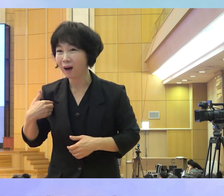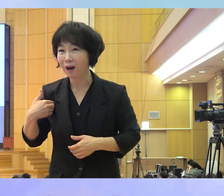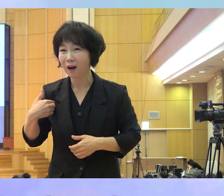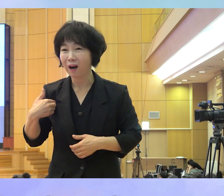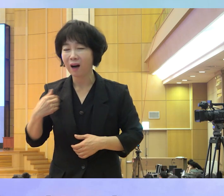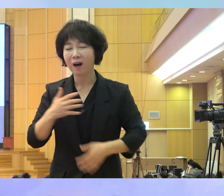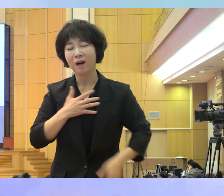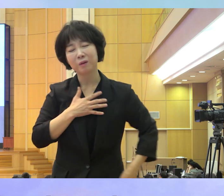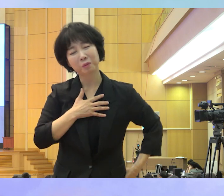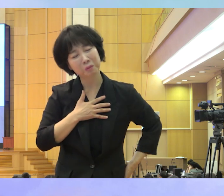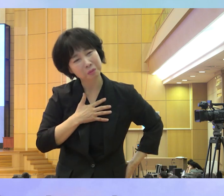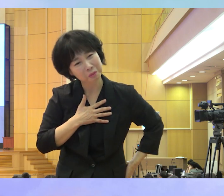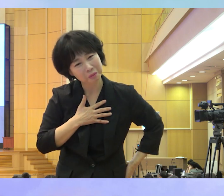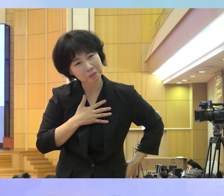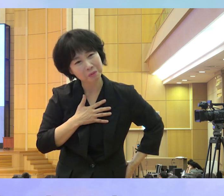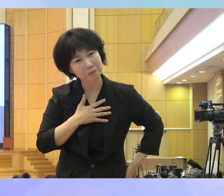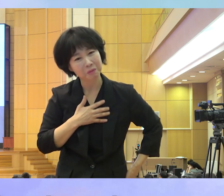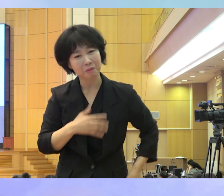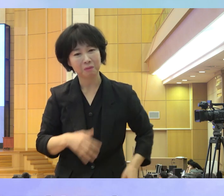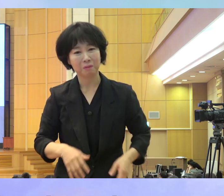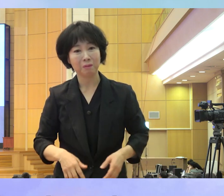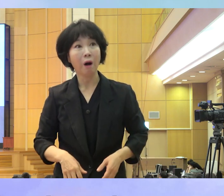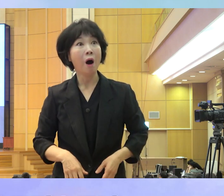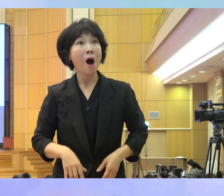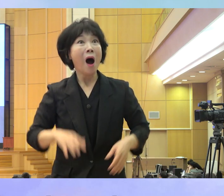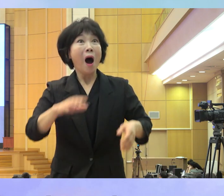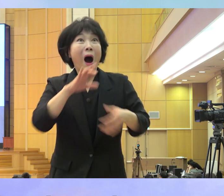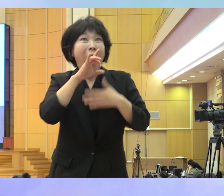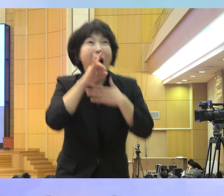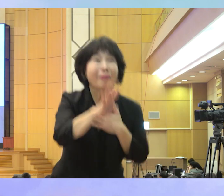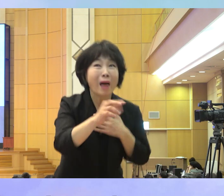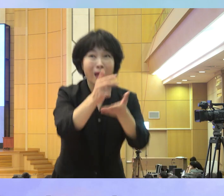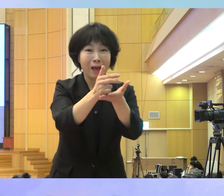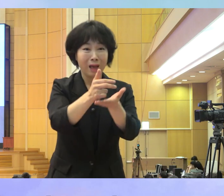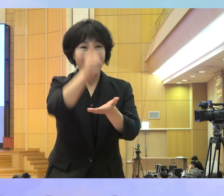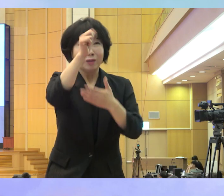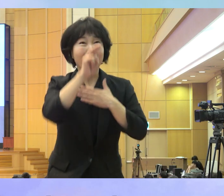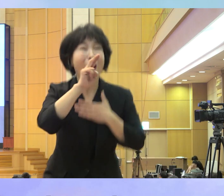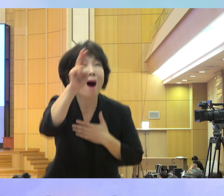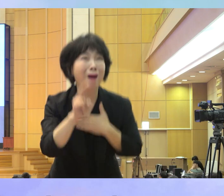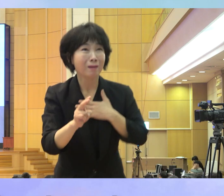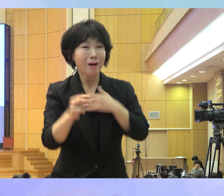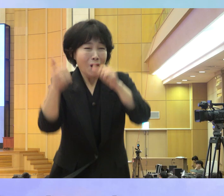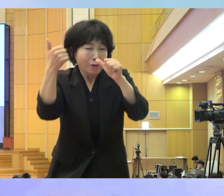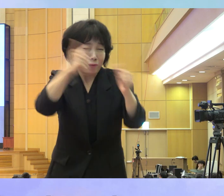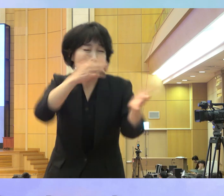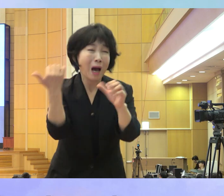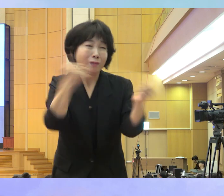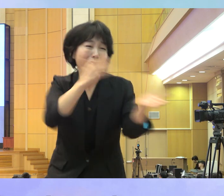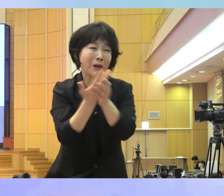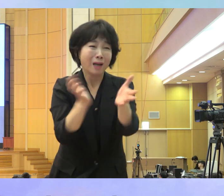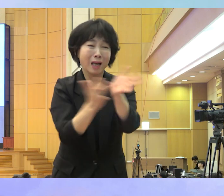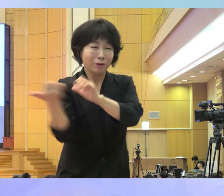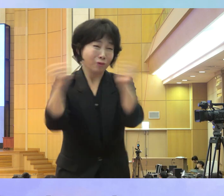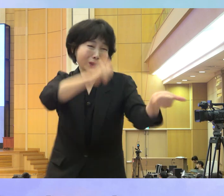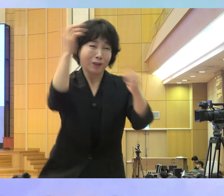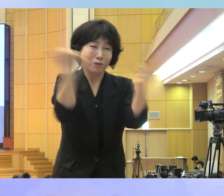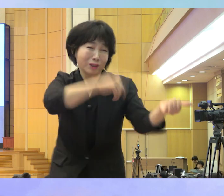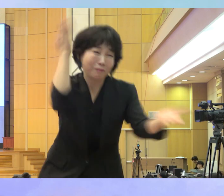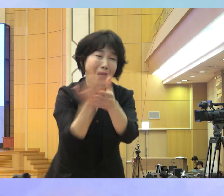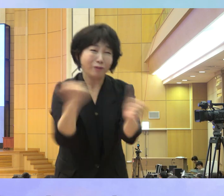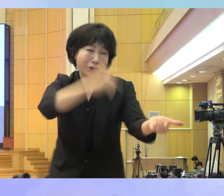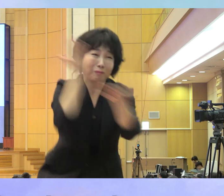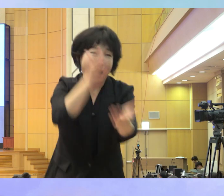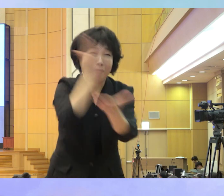말씀을 깨닫지 못하다 보니까 인간적으로 주여 우리 하찮은 사람도 죽으면 안 되는데 어찌 귀하신 주님에게